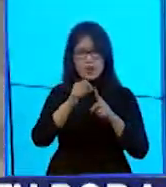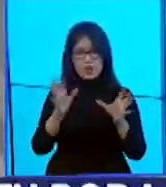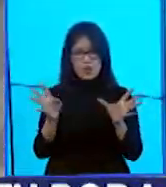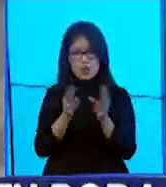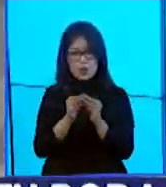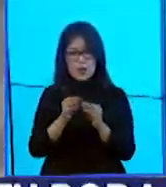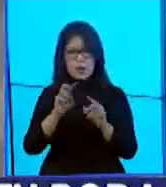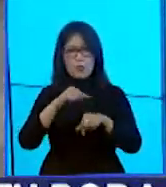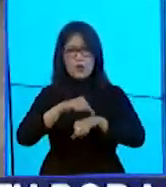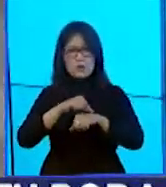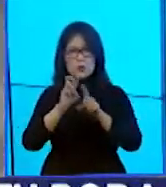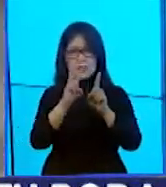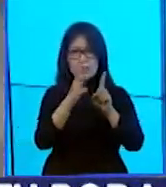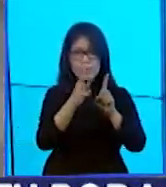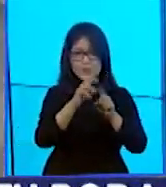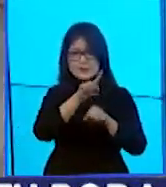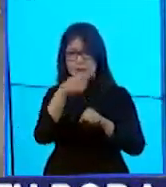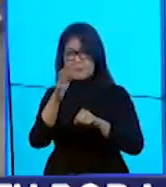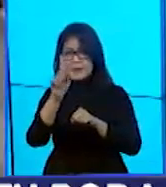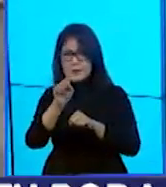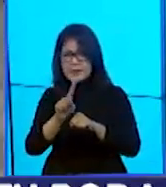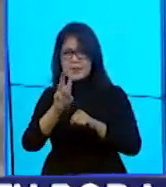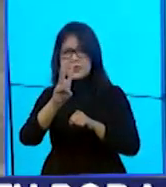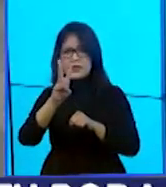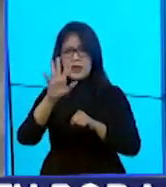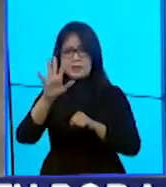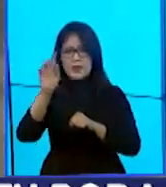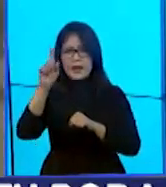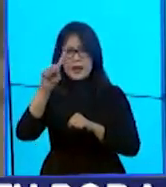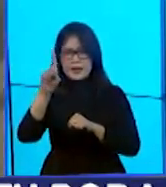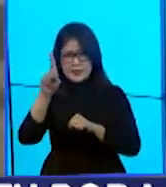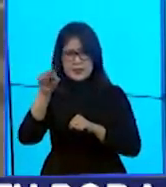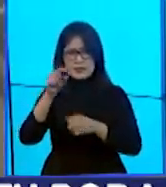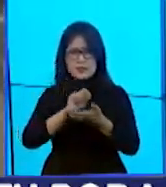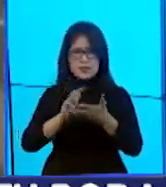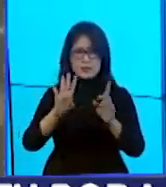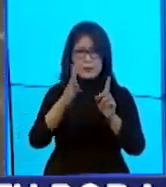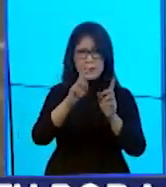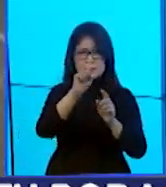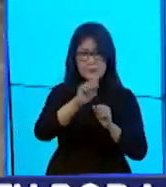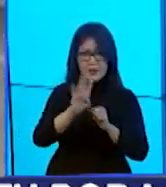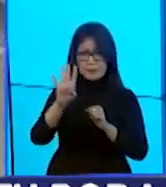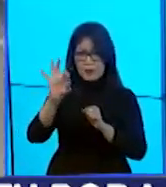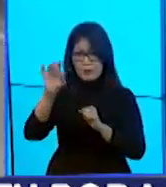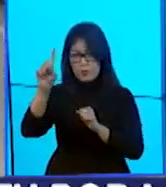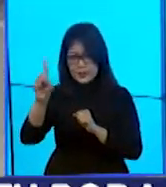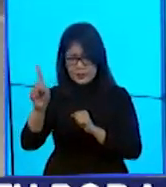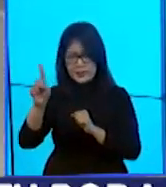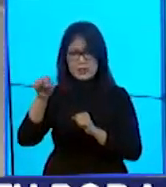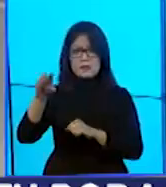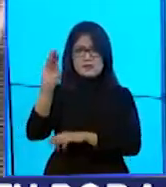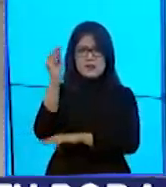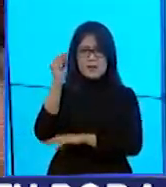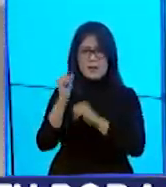detik, sedangkan tim putri mencatat waktu 14 menit 40 detik. Tim putra DKI Jakarta bersaing dengan